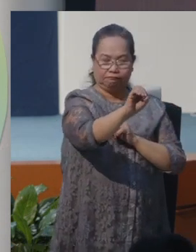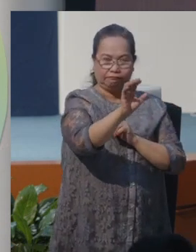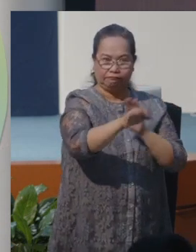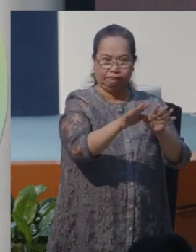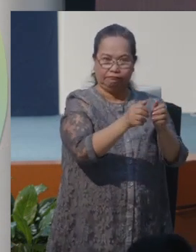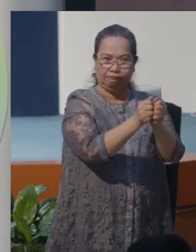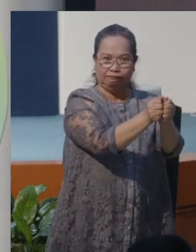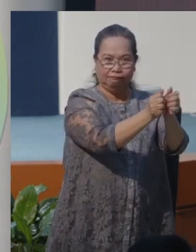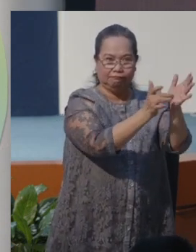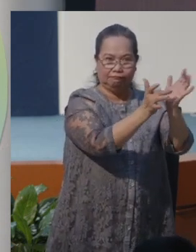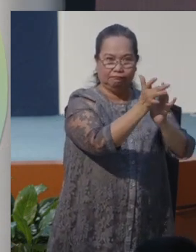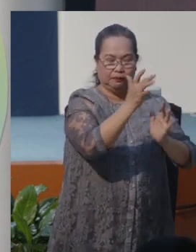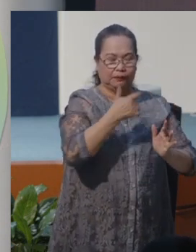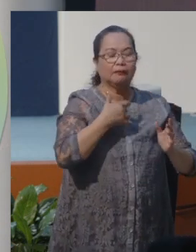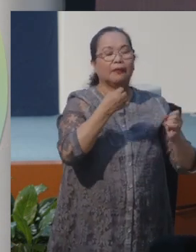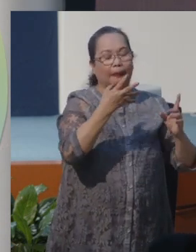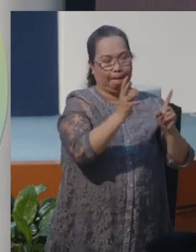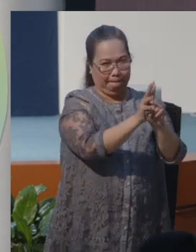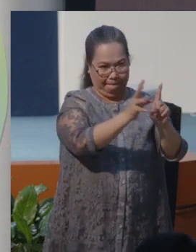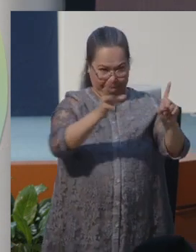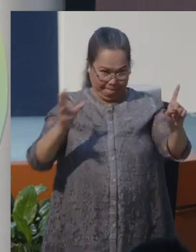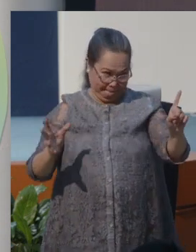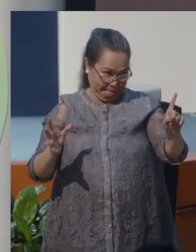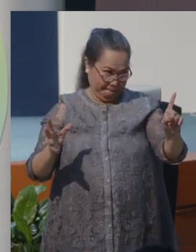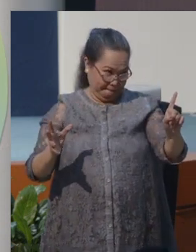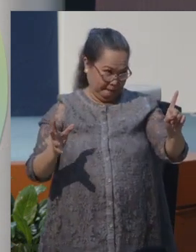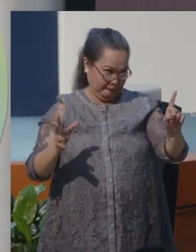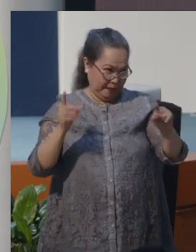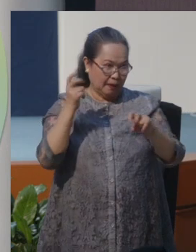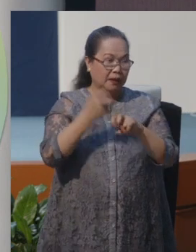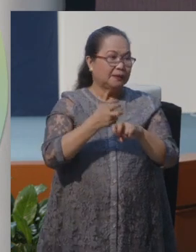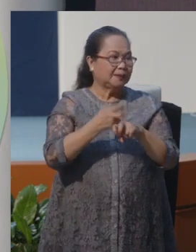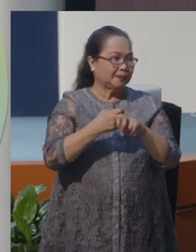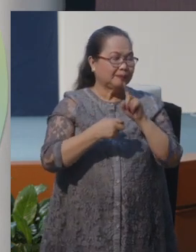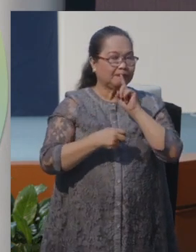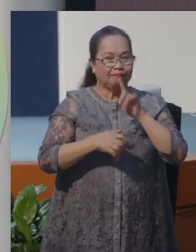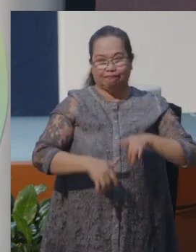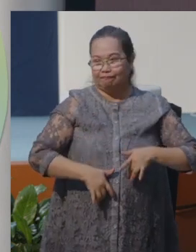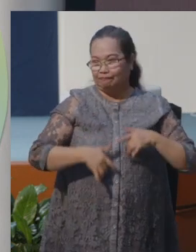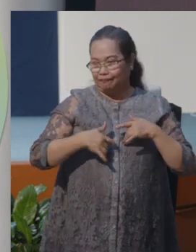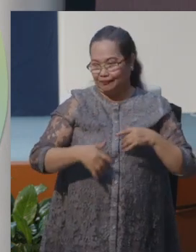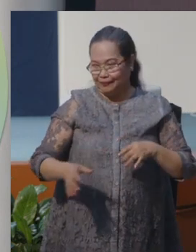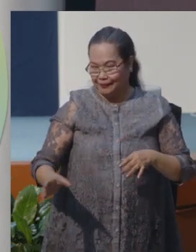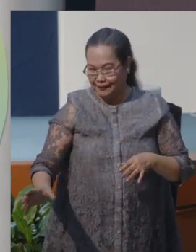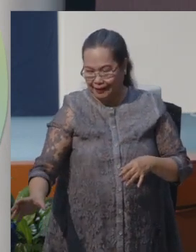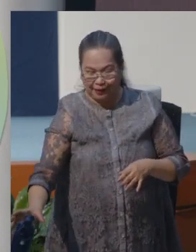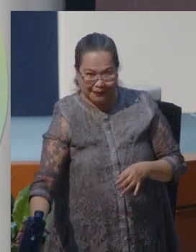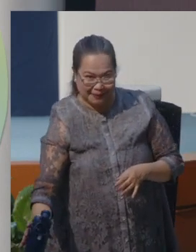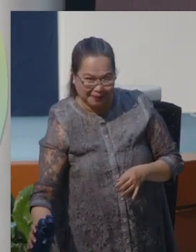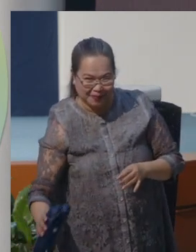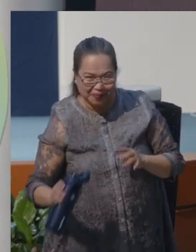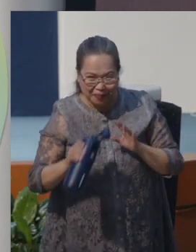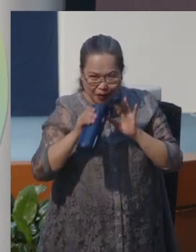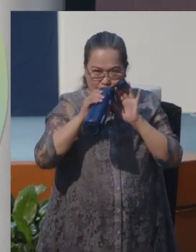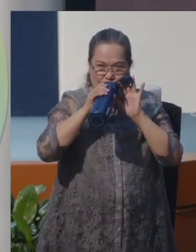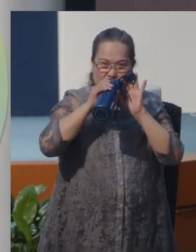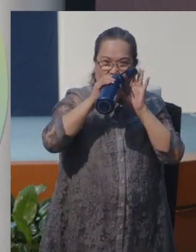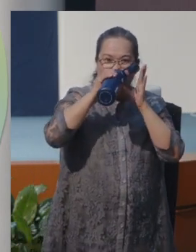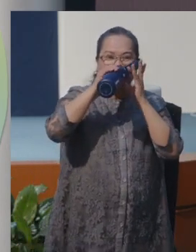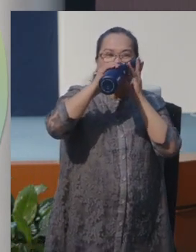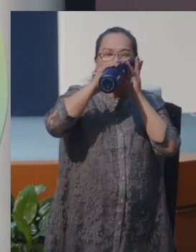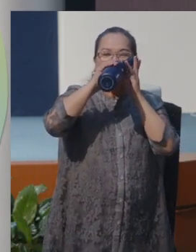with him. So marami nang hindi sumunod, nabawasan na yung marami. Pero itong 12, pinili